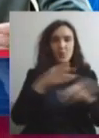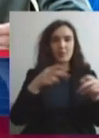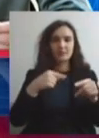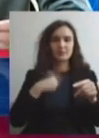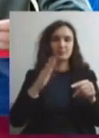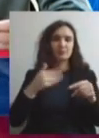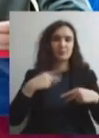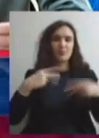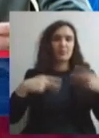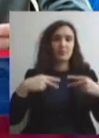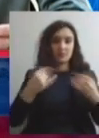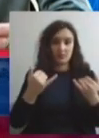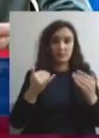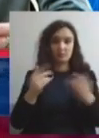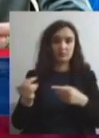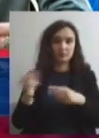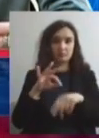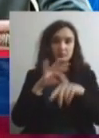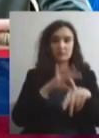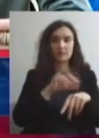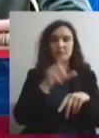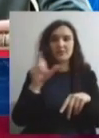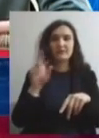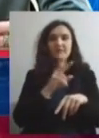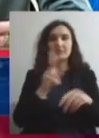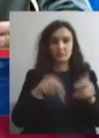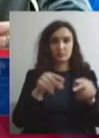უკვე ამ შემთხვევაშიც მათი ჩატარება დაშვებული?